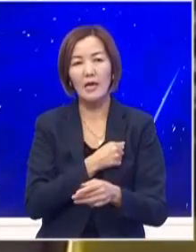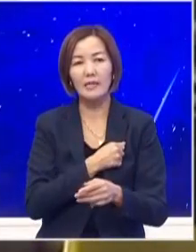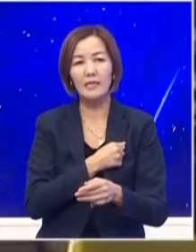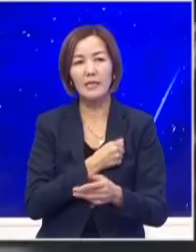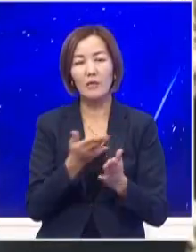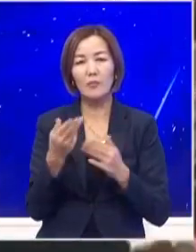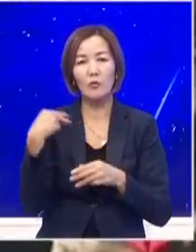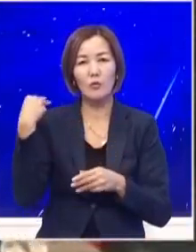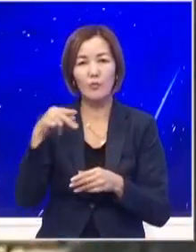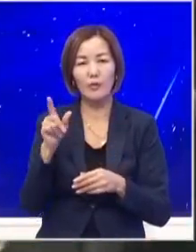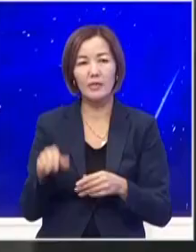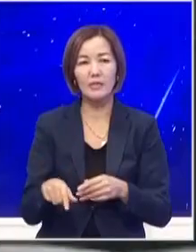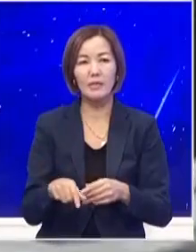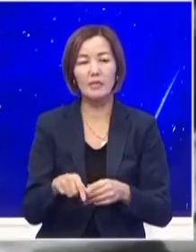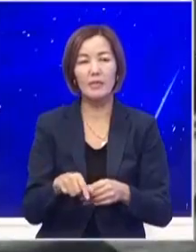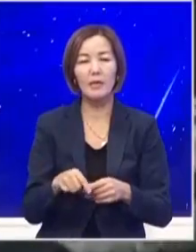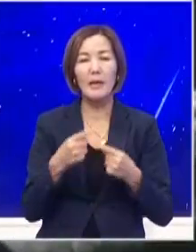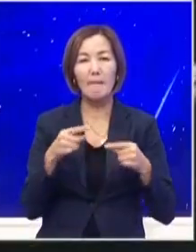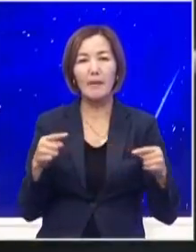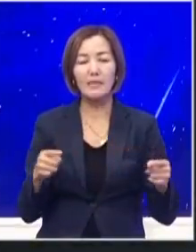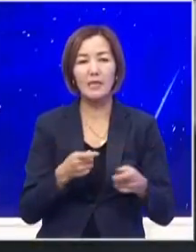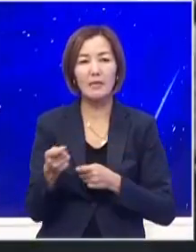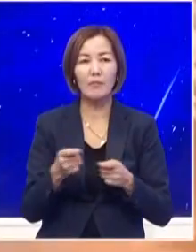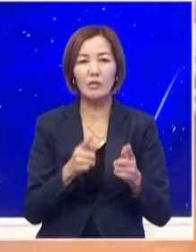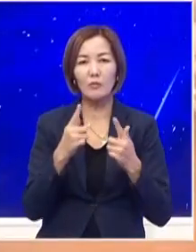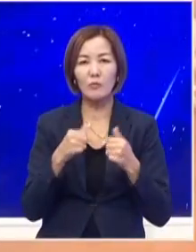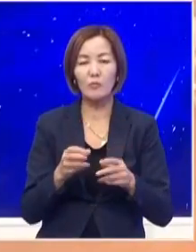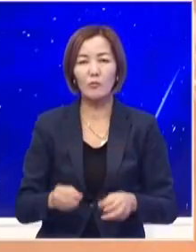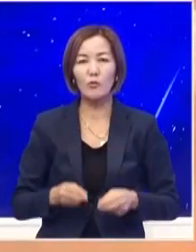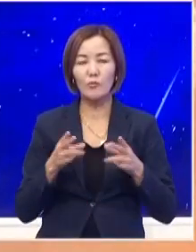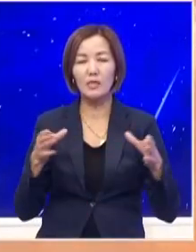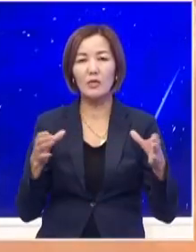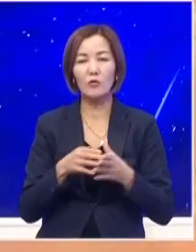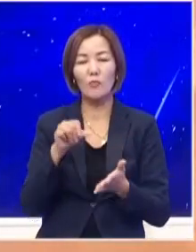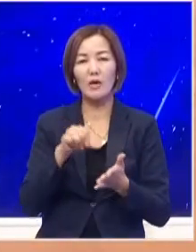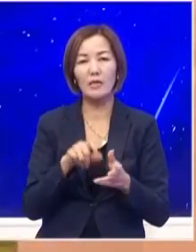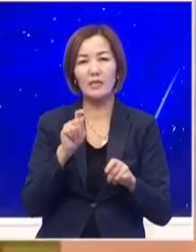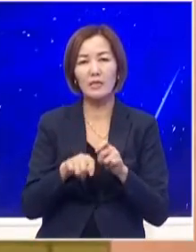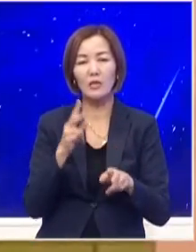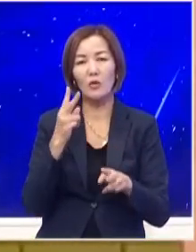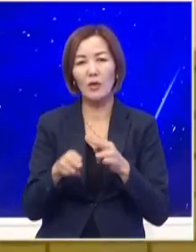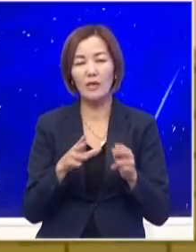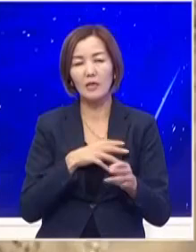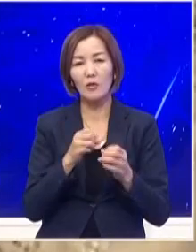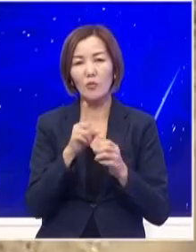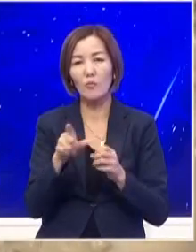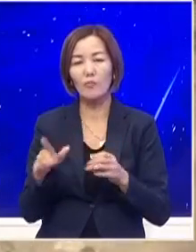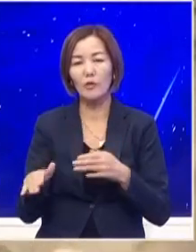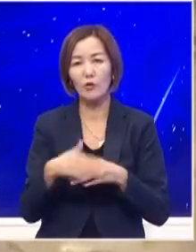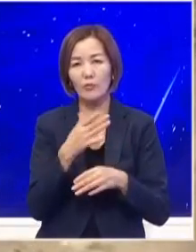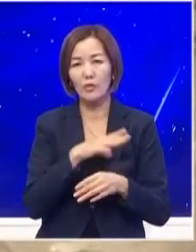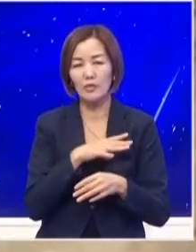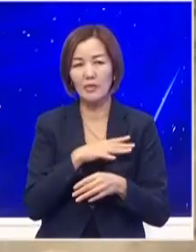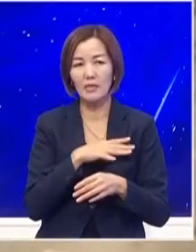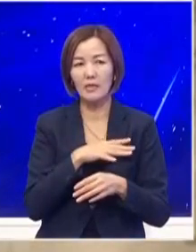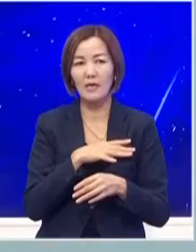қоғамының бұрынғы президенті Тәжиденовтің және басқалардың басшылығымен ұйымдасқан қылмыстық топқа қатысты тергеуді аяқтады. 11 адам қылмыстық жауапкершілікке